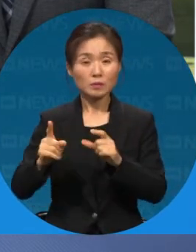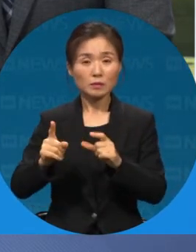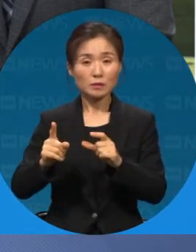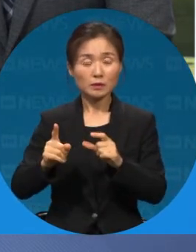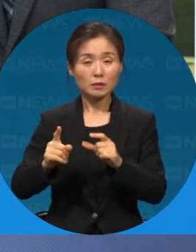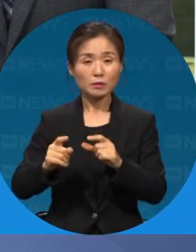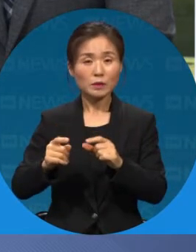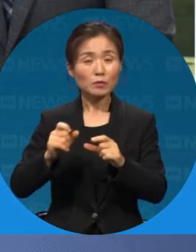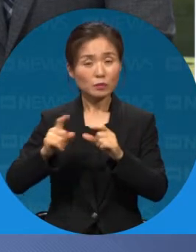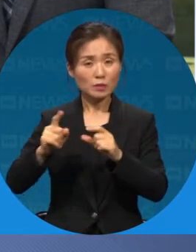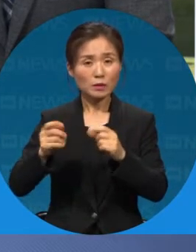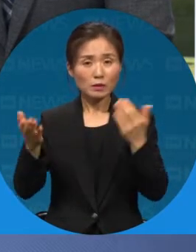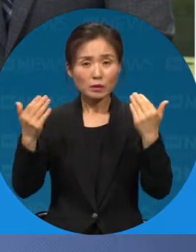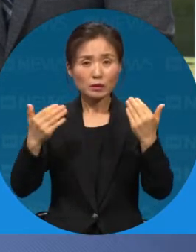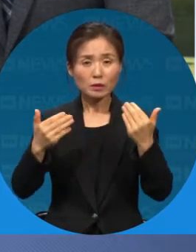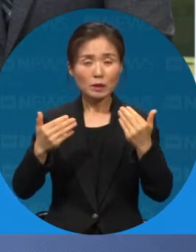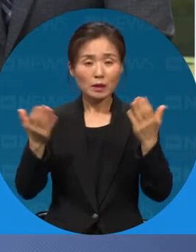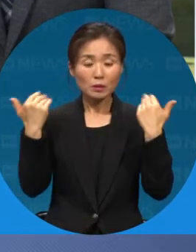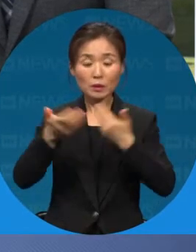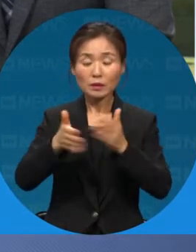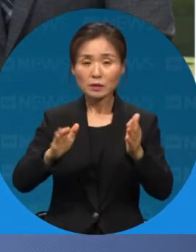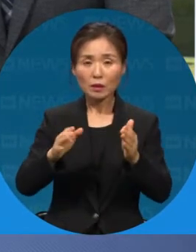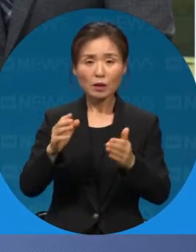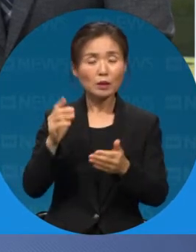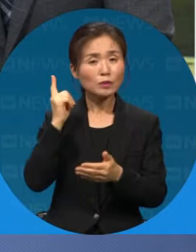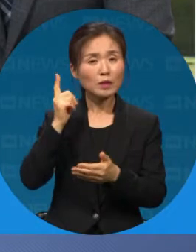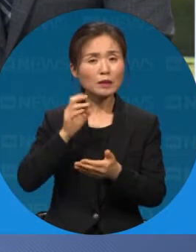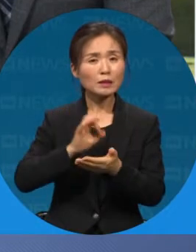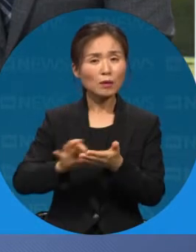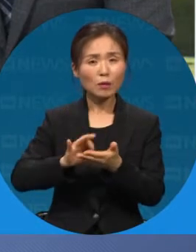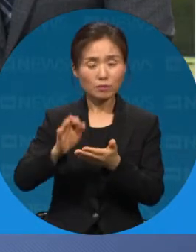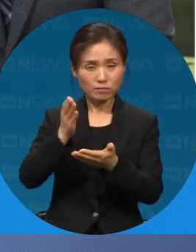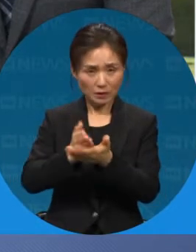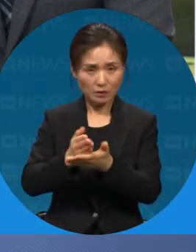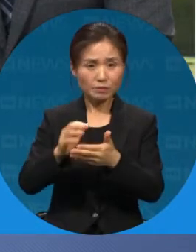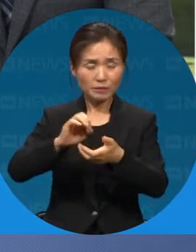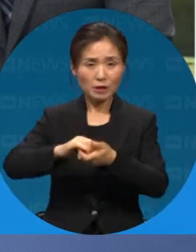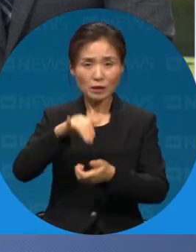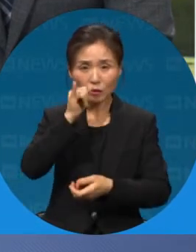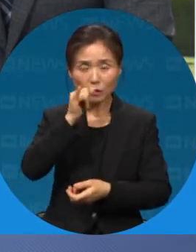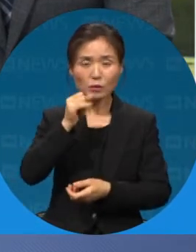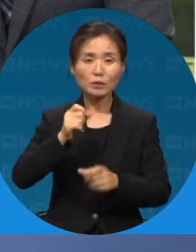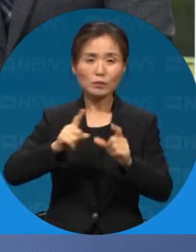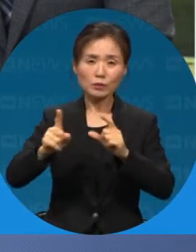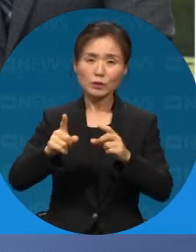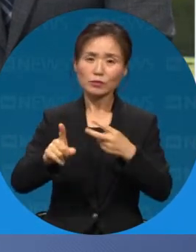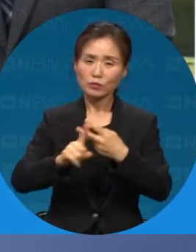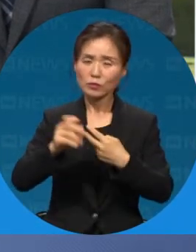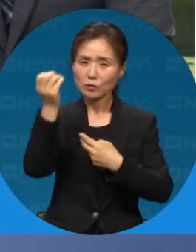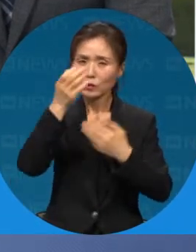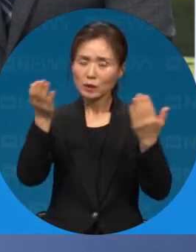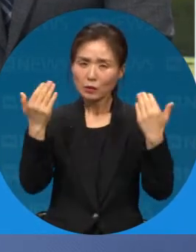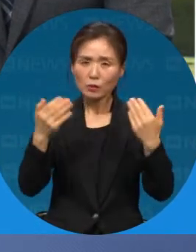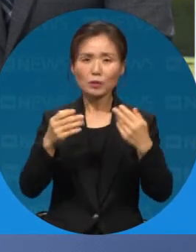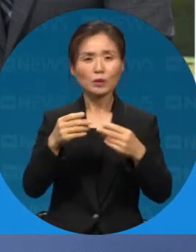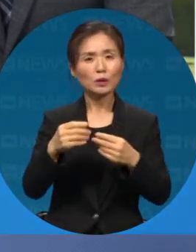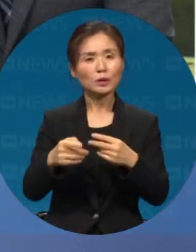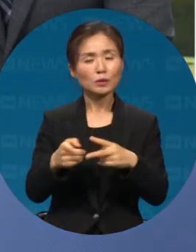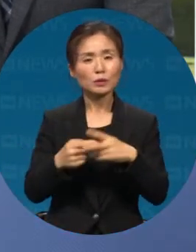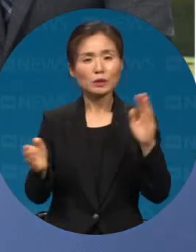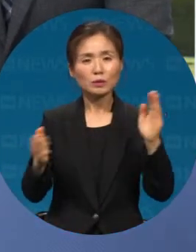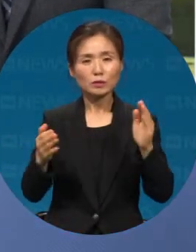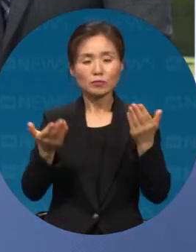교실에서 휴대전화 사용의 제한 하고 있고 절반 가량의 중학교와 대다수 초등학교는 쉬는 시간에도 휴대전화를 쓰지